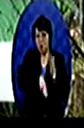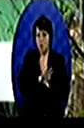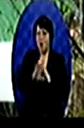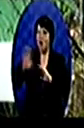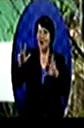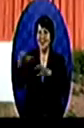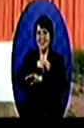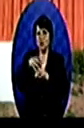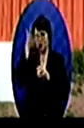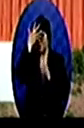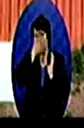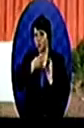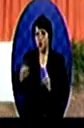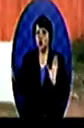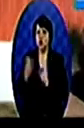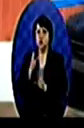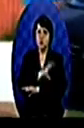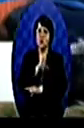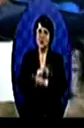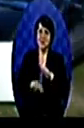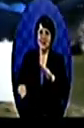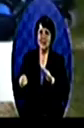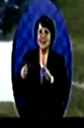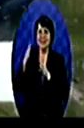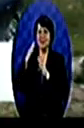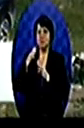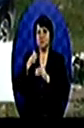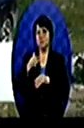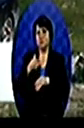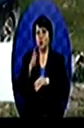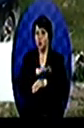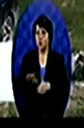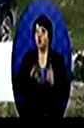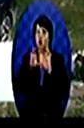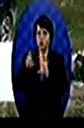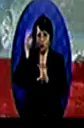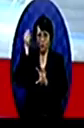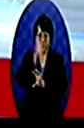гэр оролт төрийн үйлчлэгээ ойртож сургууль цэцэрлэгийн завсарталт байхгүй болно гэж хэлж байсан юм аа.